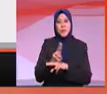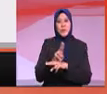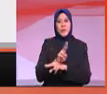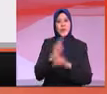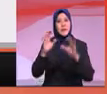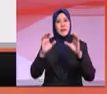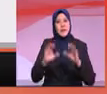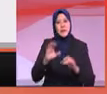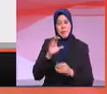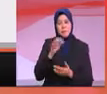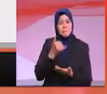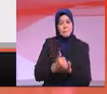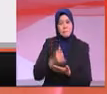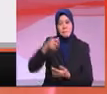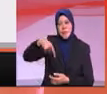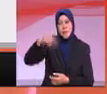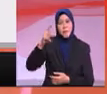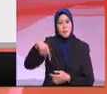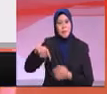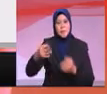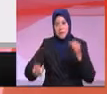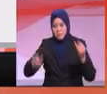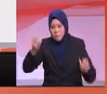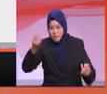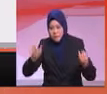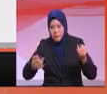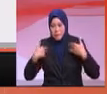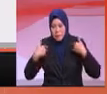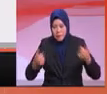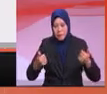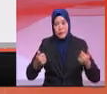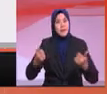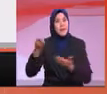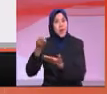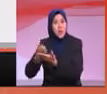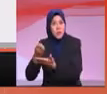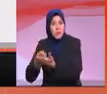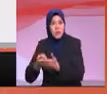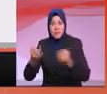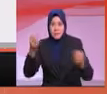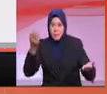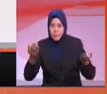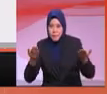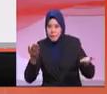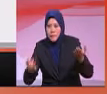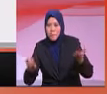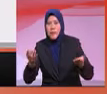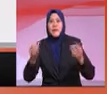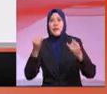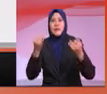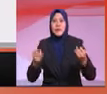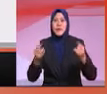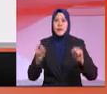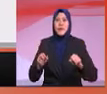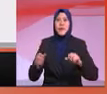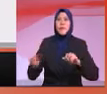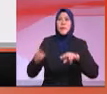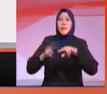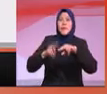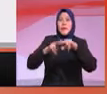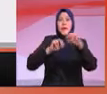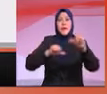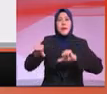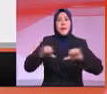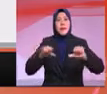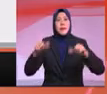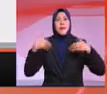kaedah CMCO, mengimbangi kesihatan dengan ekonomi dan juga mempertingkatkan aktiviti